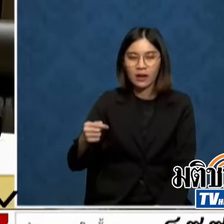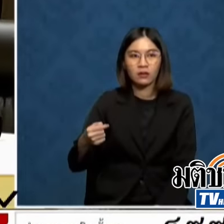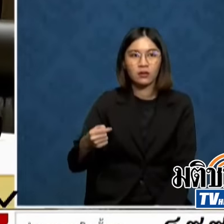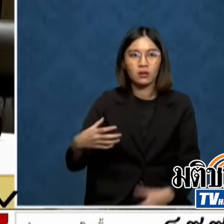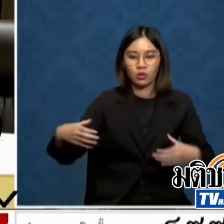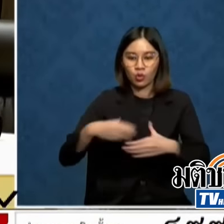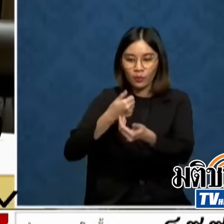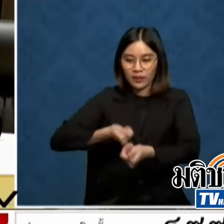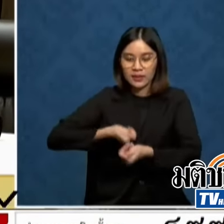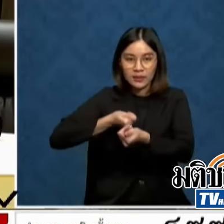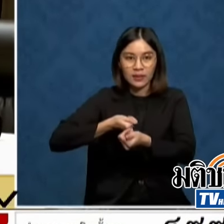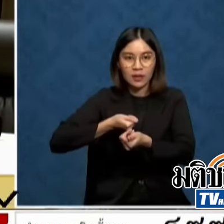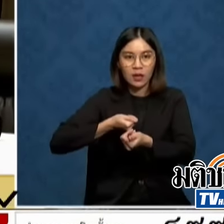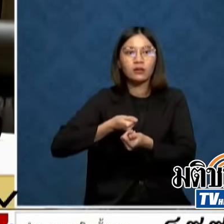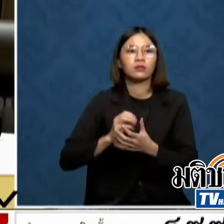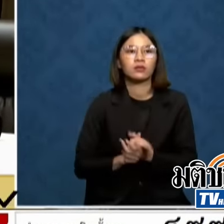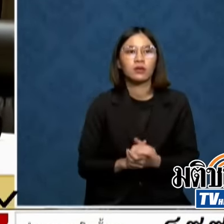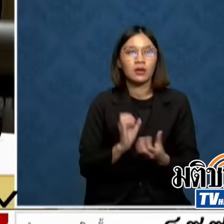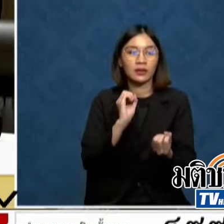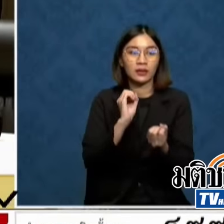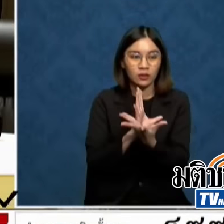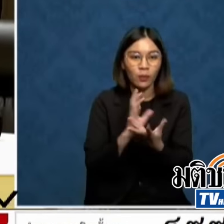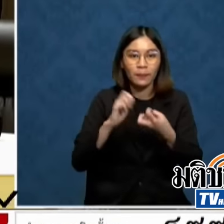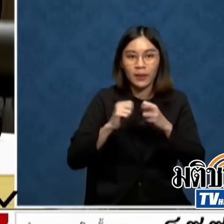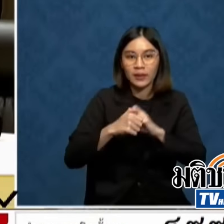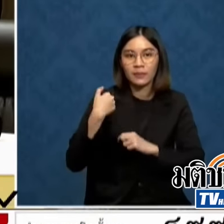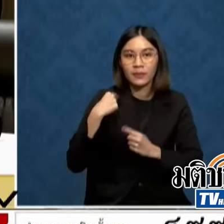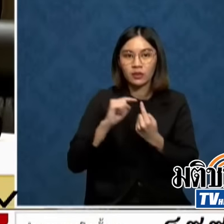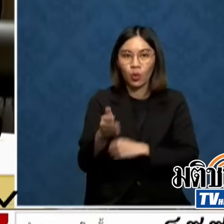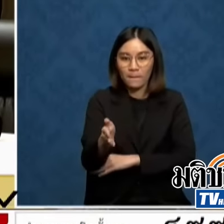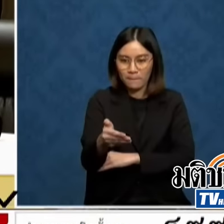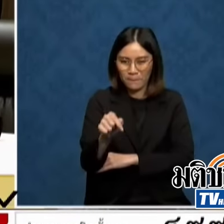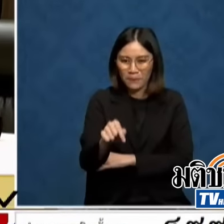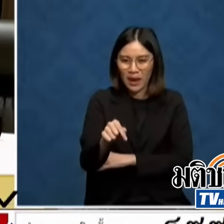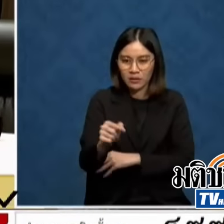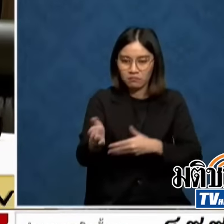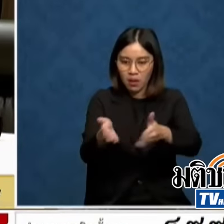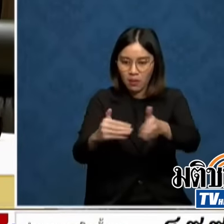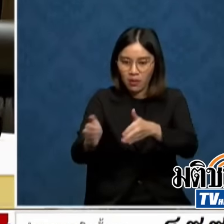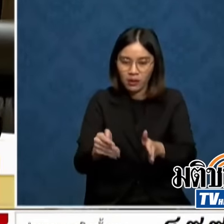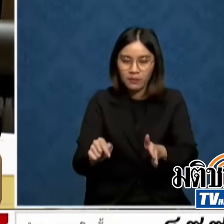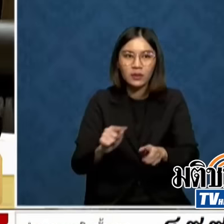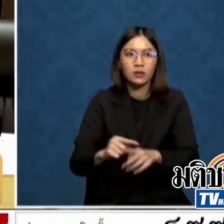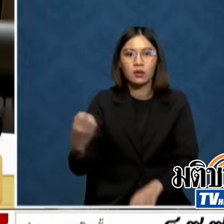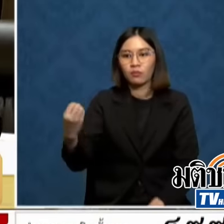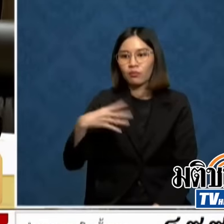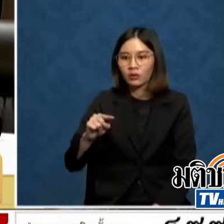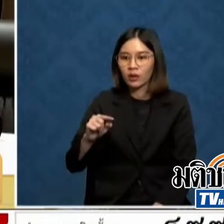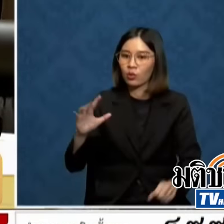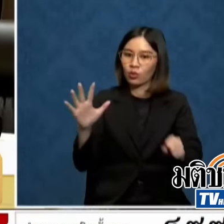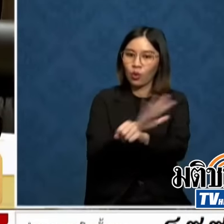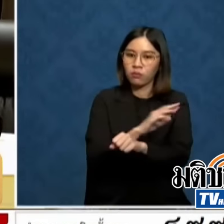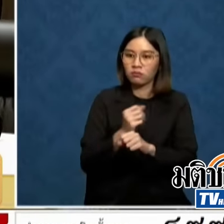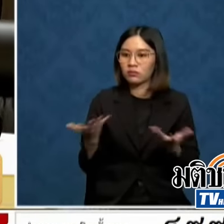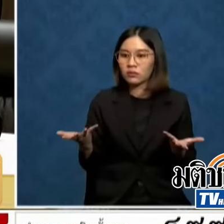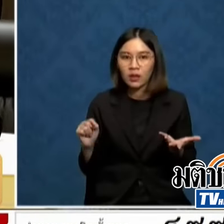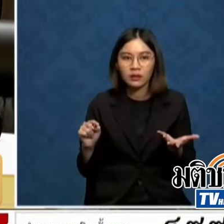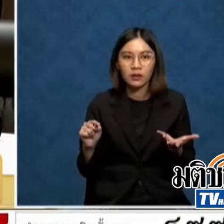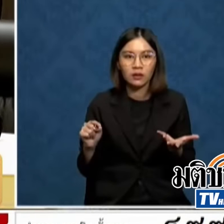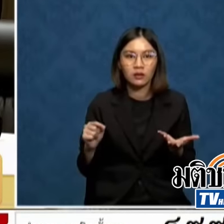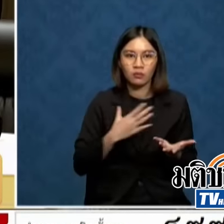กษตรกรชาวบางขุนเทียนได้รับผลกระทบจากปลาสายพันธุ์นี้กำลังรุกรานท่านมาบอกว่าอุดมสมบูรณ์ได้อย่างไร